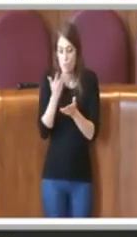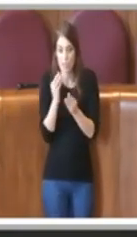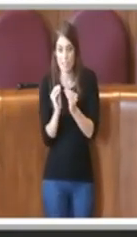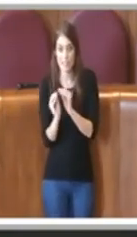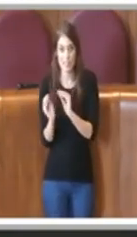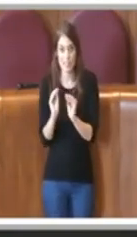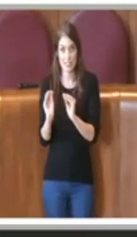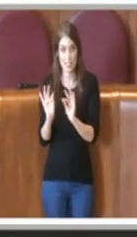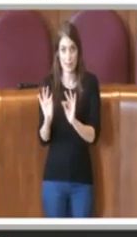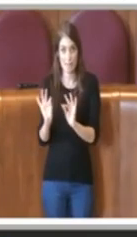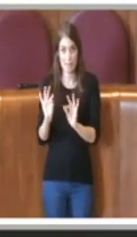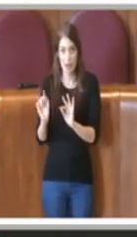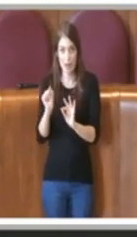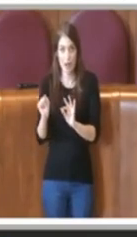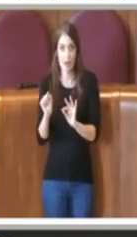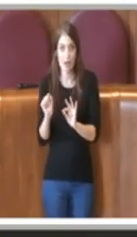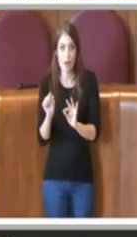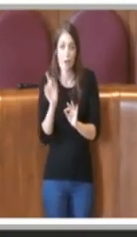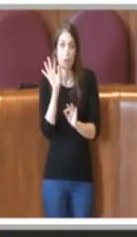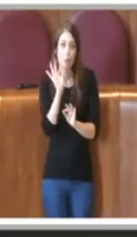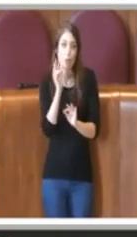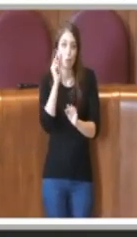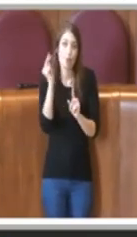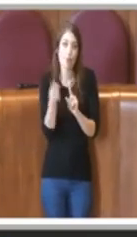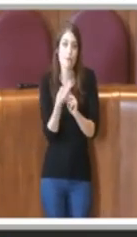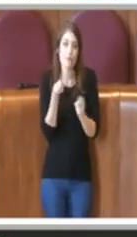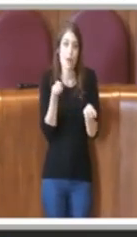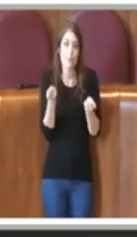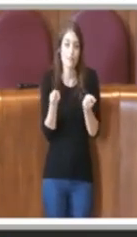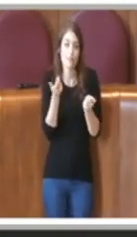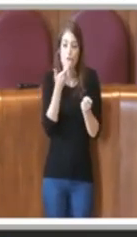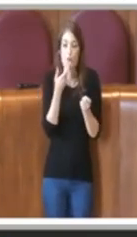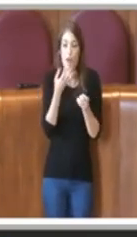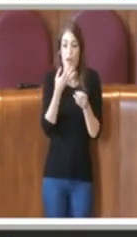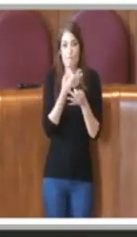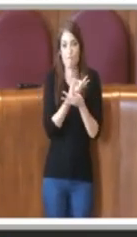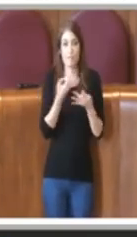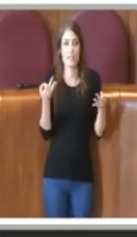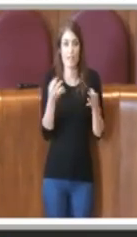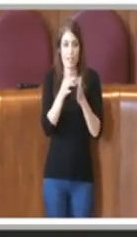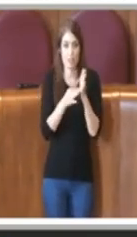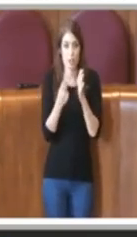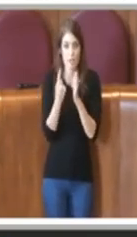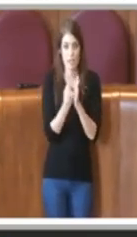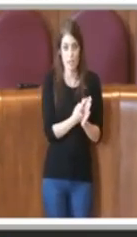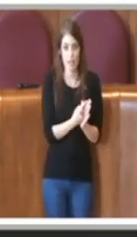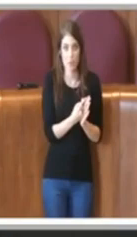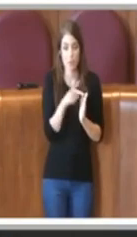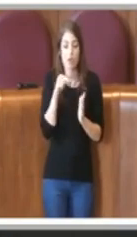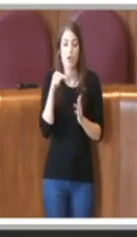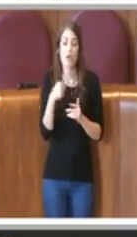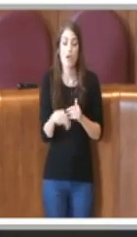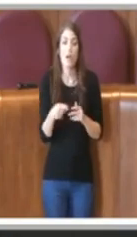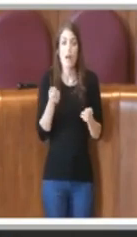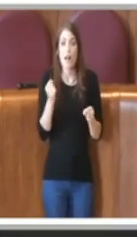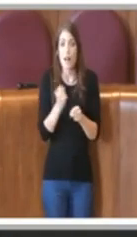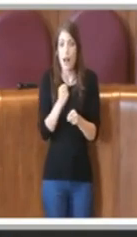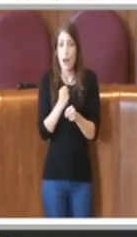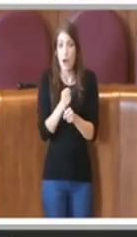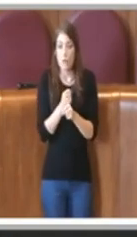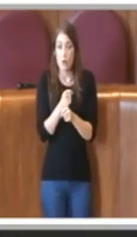posto da un punto di vista amministrativo. Quindi era per dire che il lavoro su